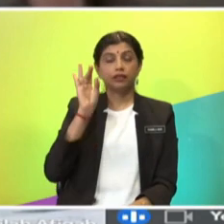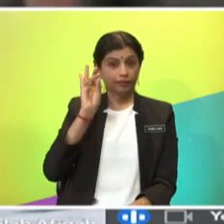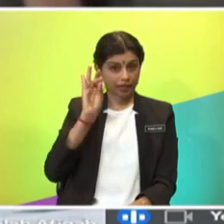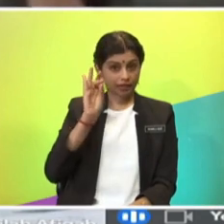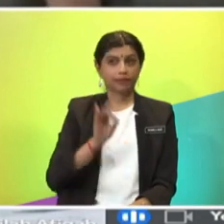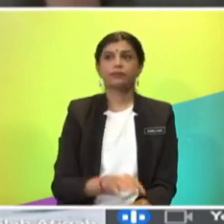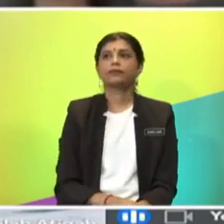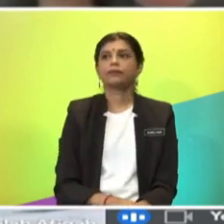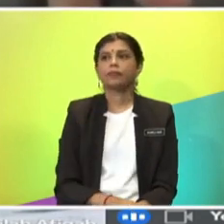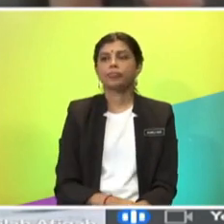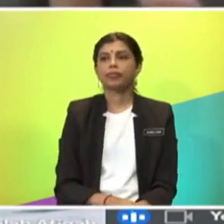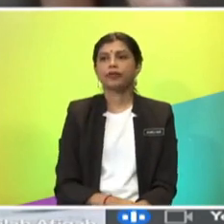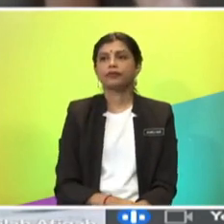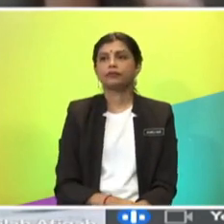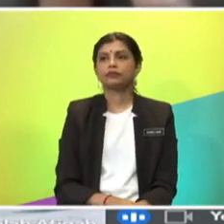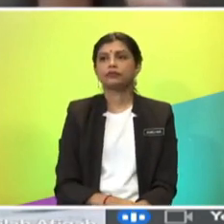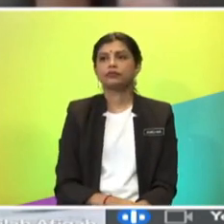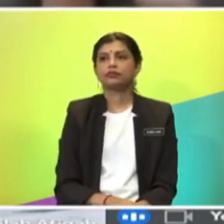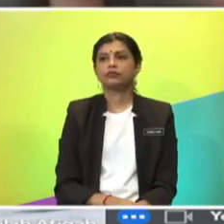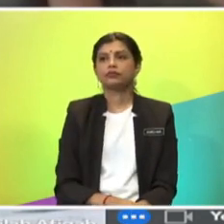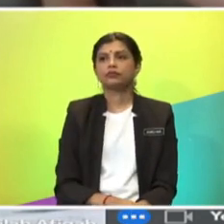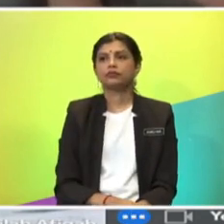8. Okey, seterusnya.